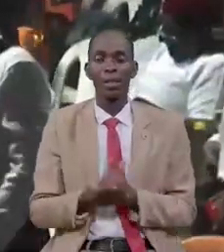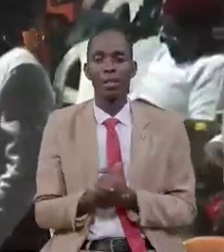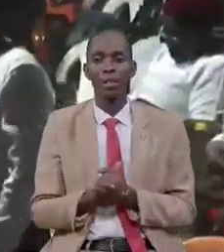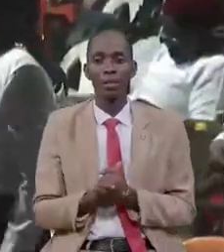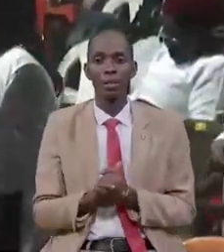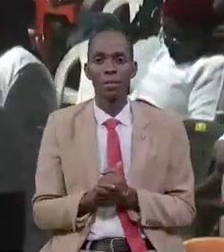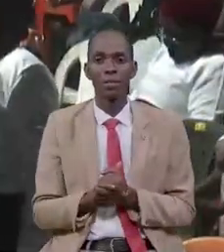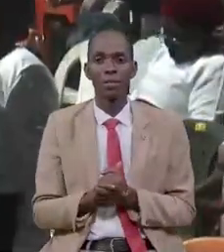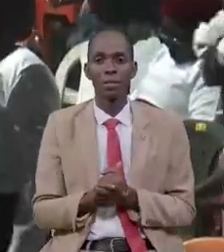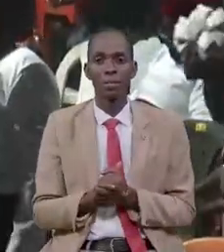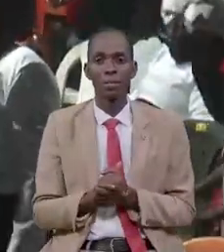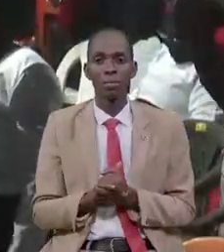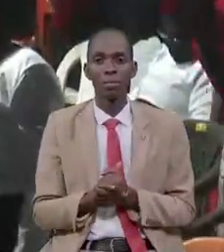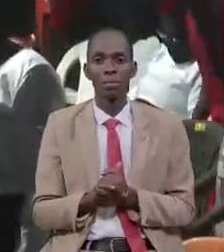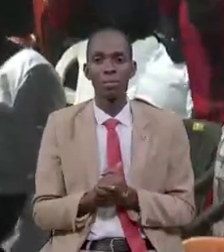Amen.